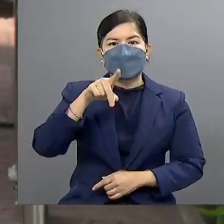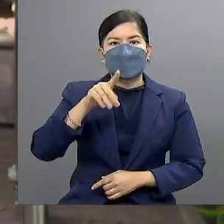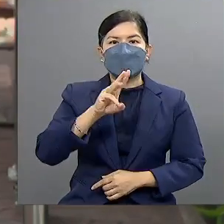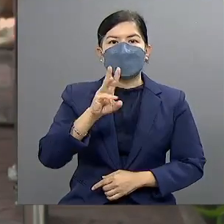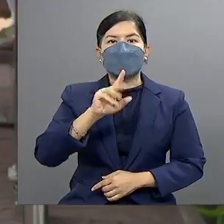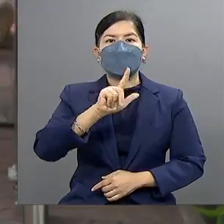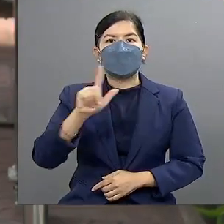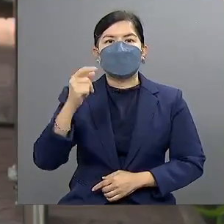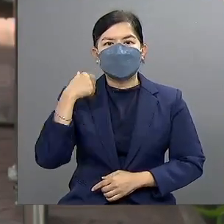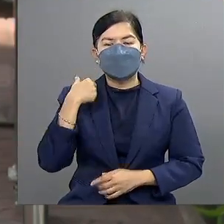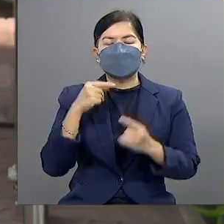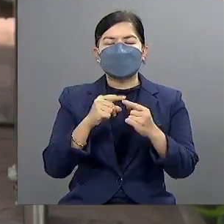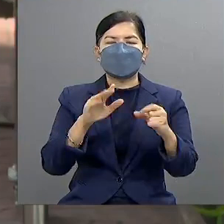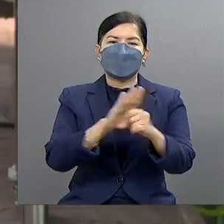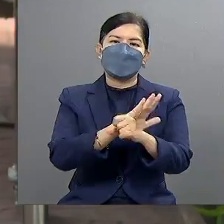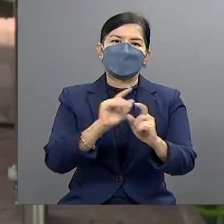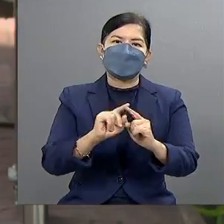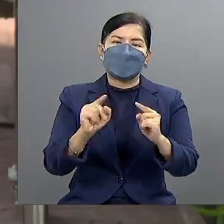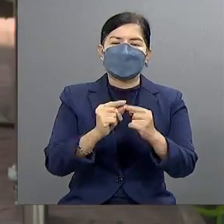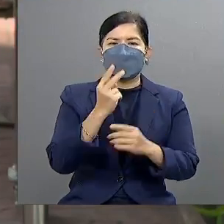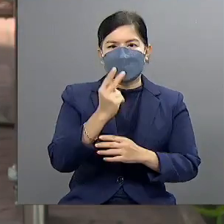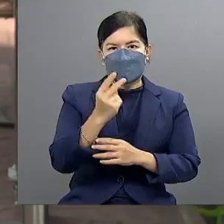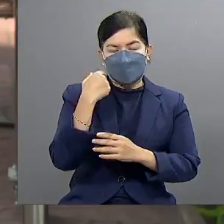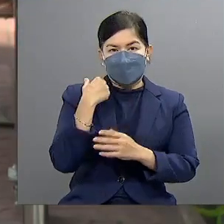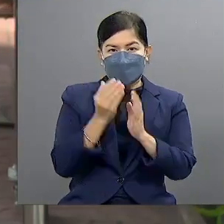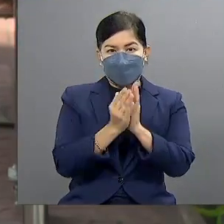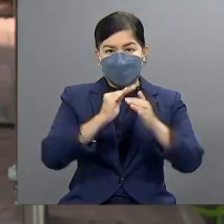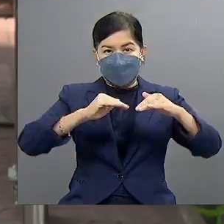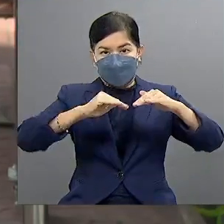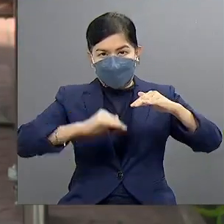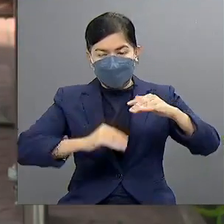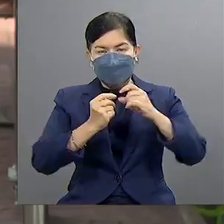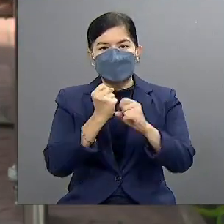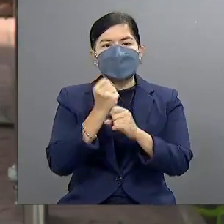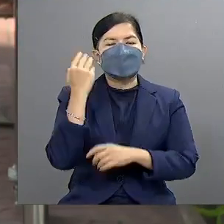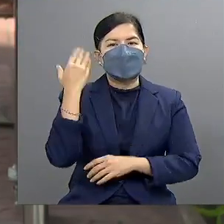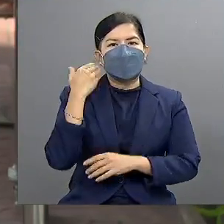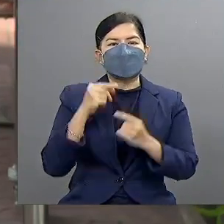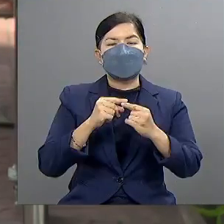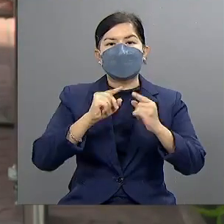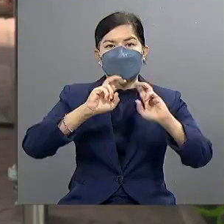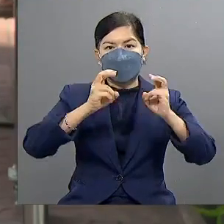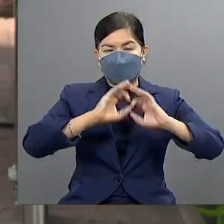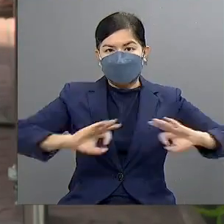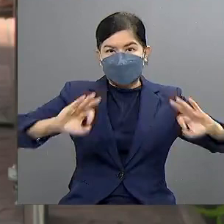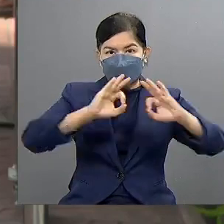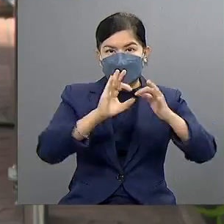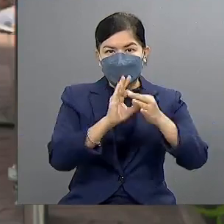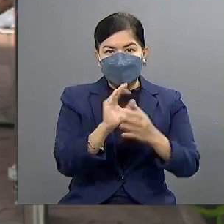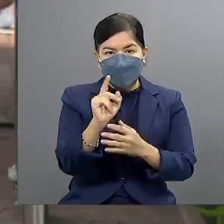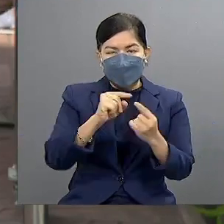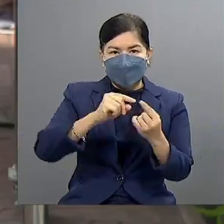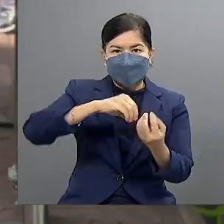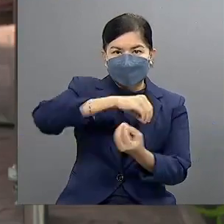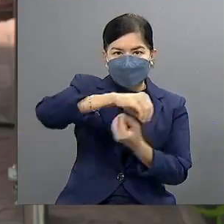เลยนะคะแต่มันก็ยังเป็นตัวเลขที่น้อยกว่าปีที่แล้วปัจจัยสำคัญนะคะก็มาจากเรื่องของภาวะเศรษฐกิจนี่แหละค่ะแล้วก็อีก